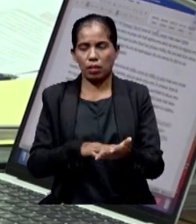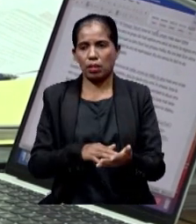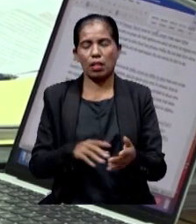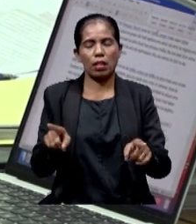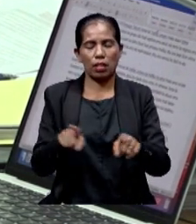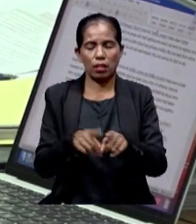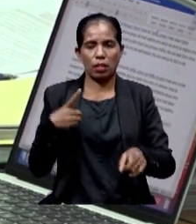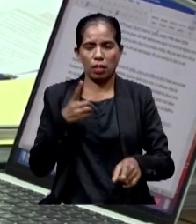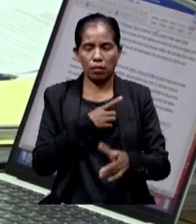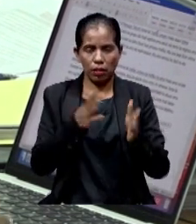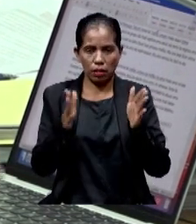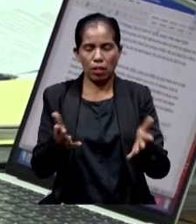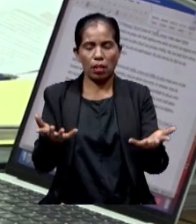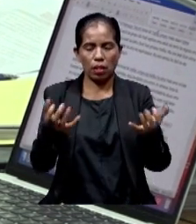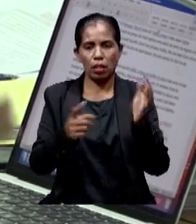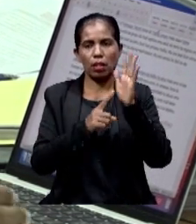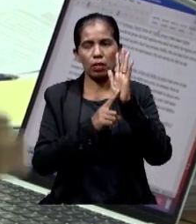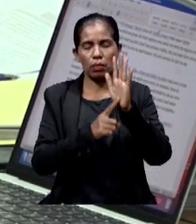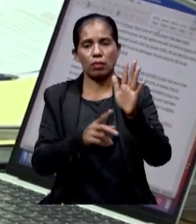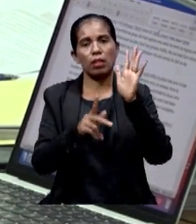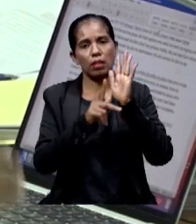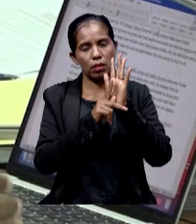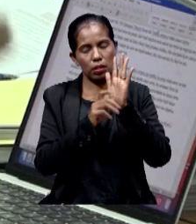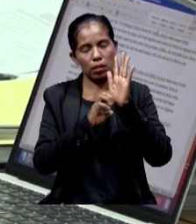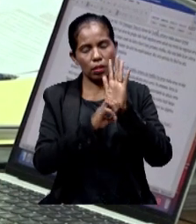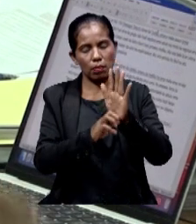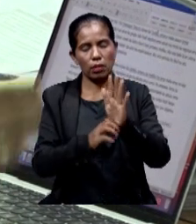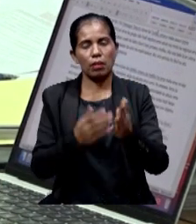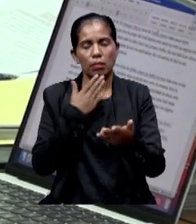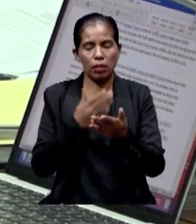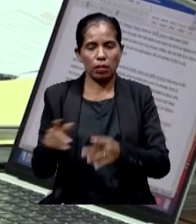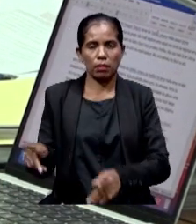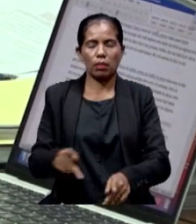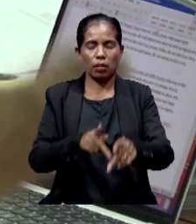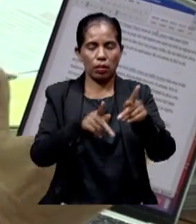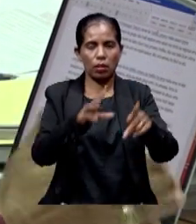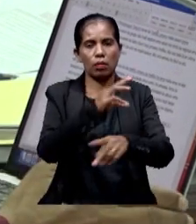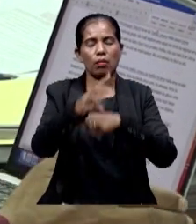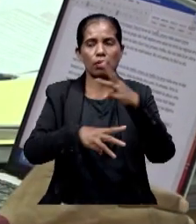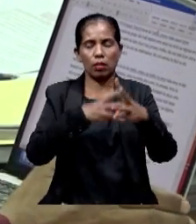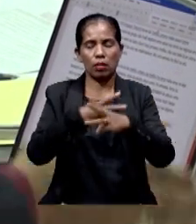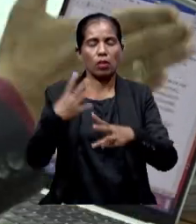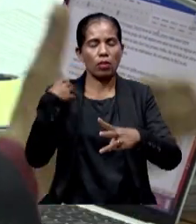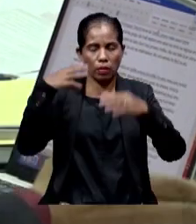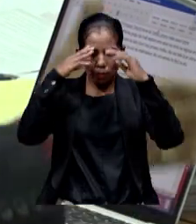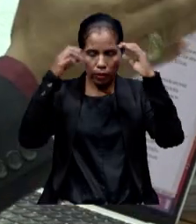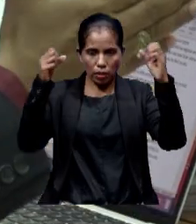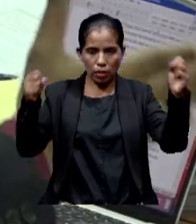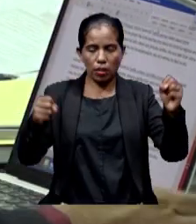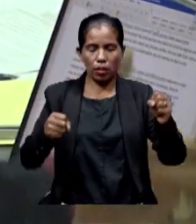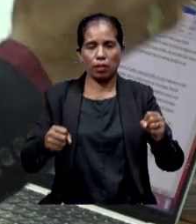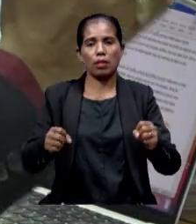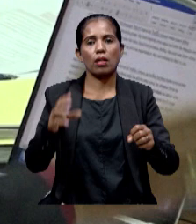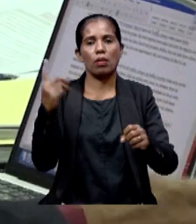ha karakatu Hakar hatu de imagine da dia ba iha publika no ba mamundo de kata palasu presiden da republika palasu ba presiden